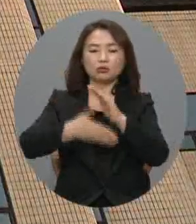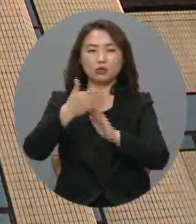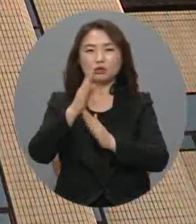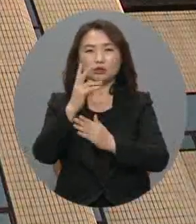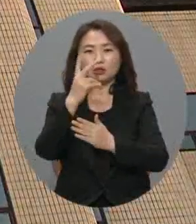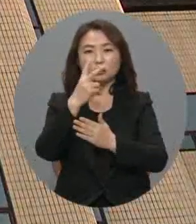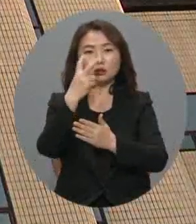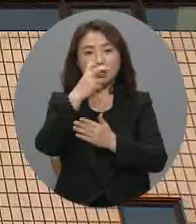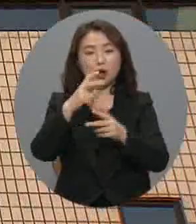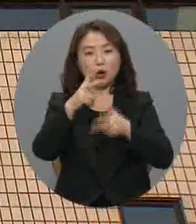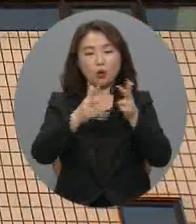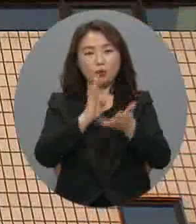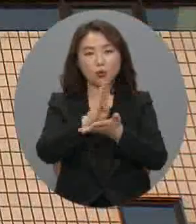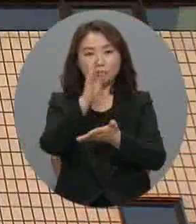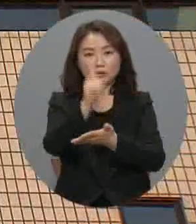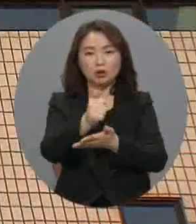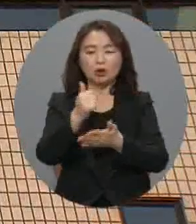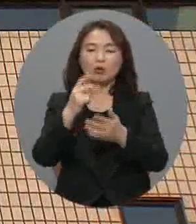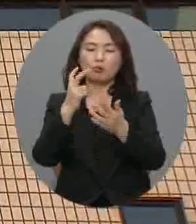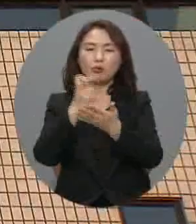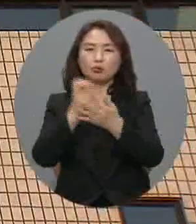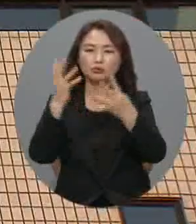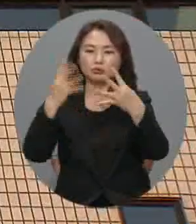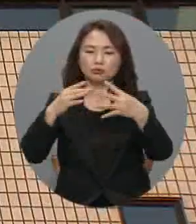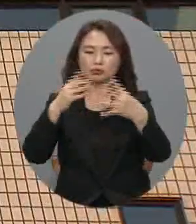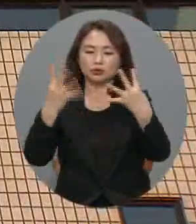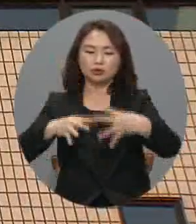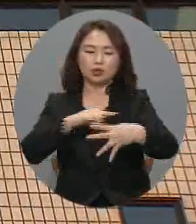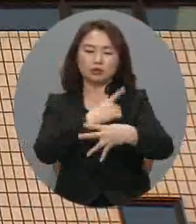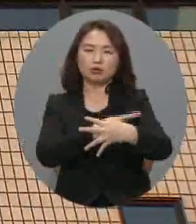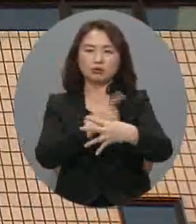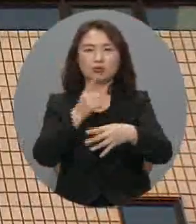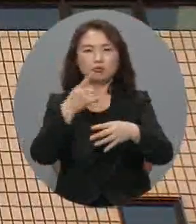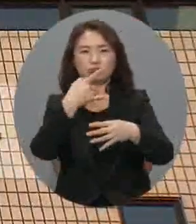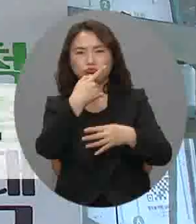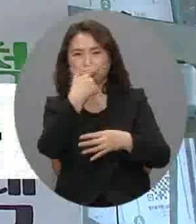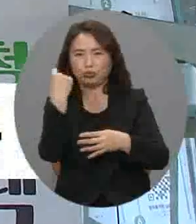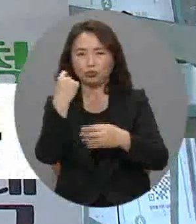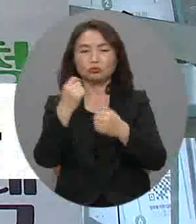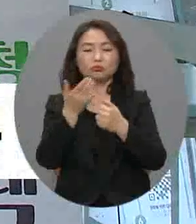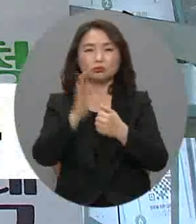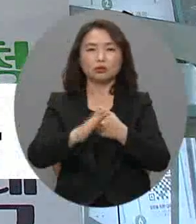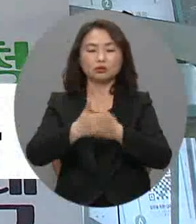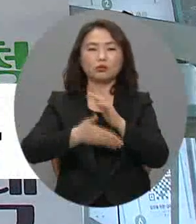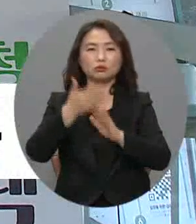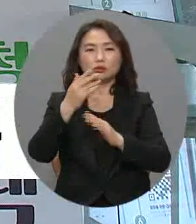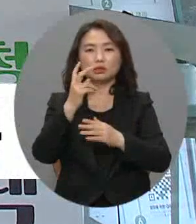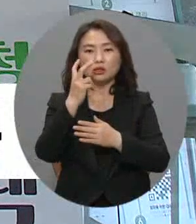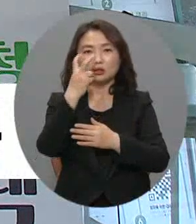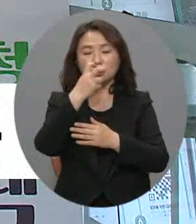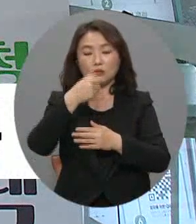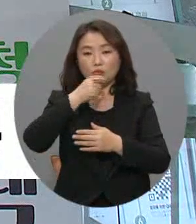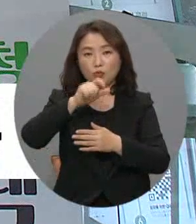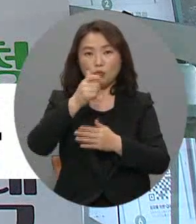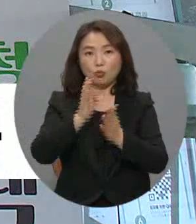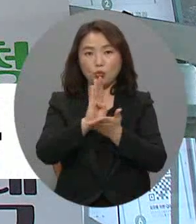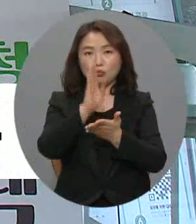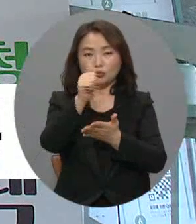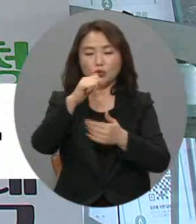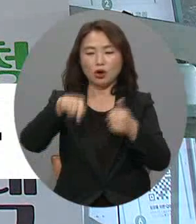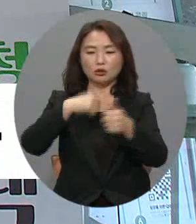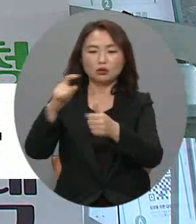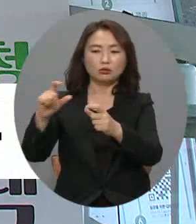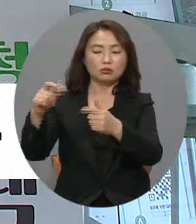상수도 사업본부장은 수도법 법령이 정한 자격에서 벗어나 있었습니다. 그런데도 대구 상수도 사업본부는